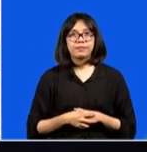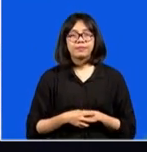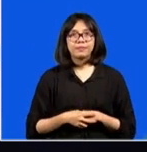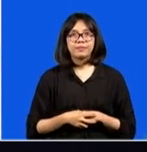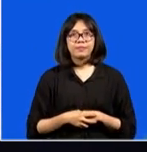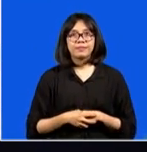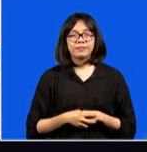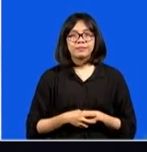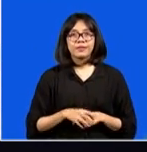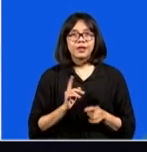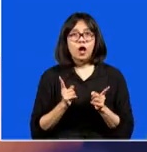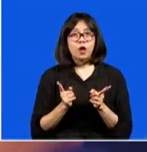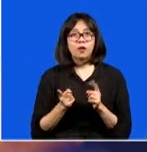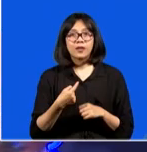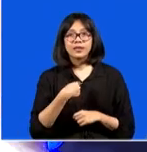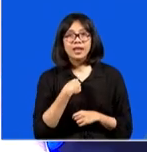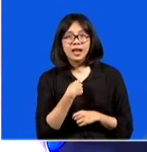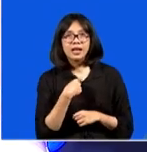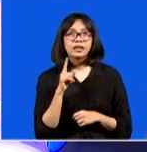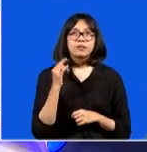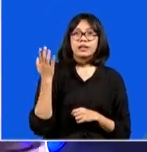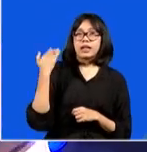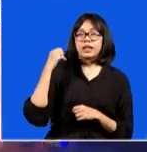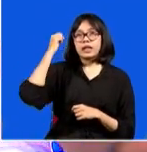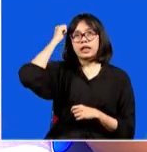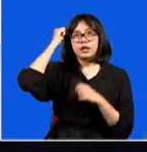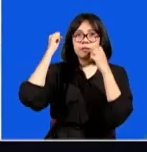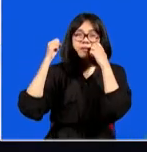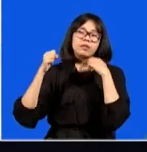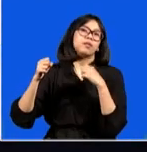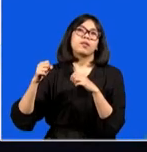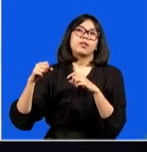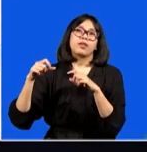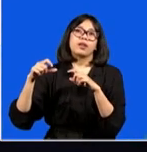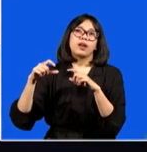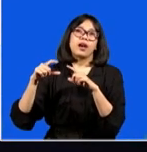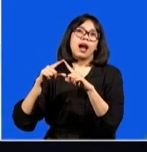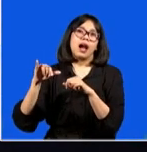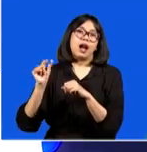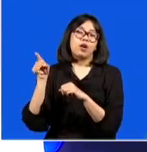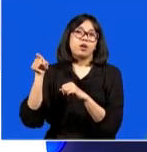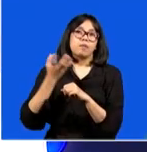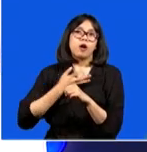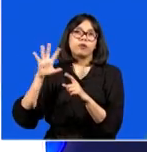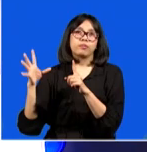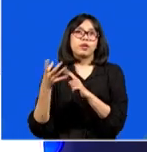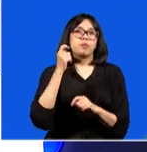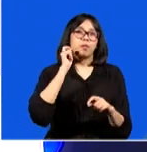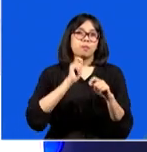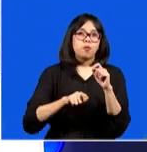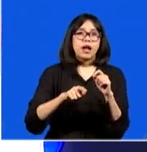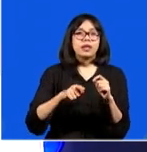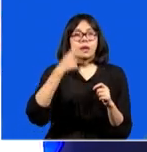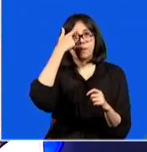kalau dari saya apa yang disampaikan Bu Ayu tadi adalah ingin mewujudkan itu sebenarnya pembelajaran yang bermakna kepada anak-anak